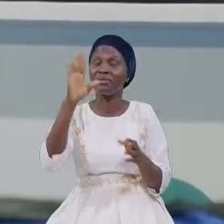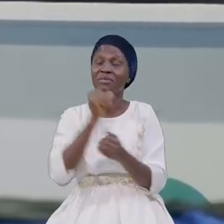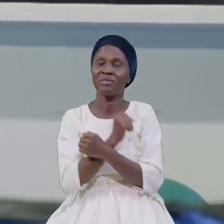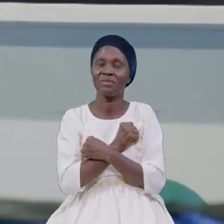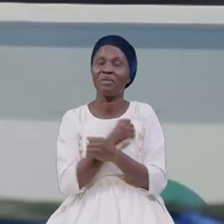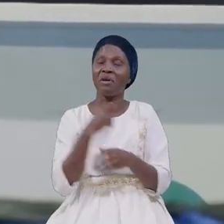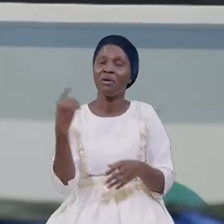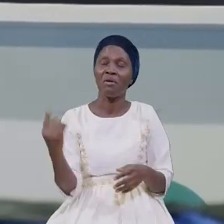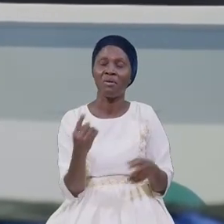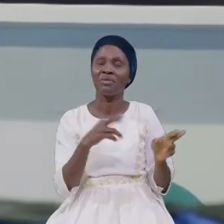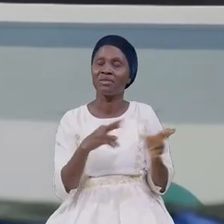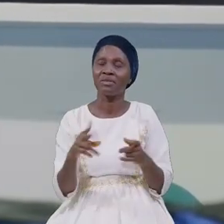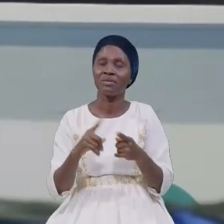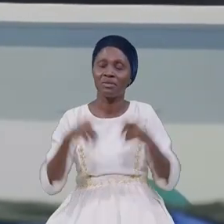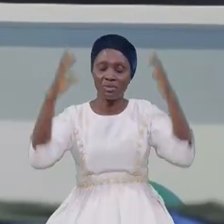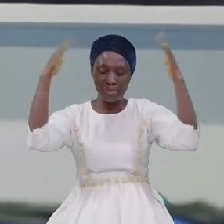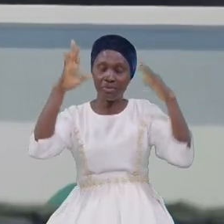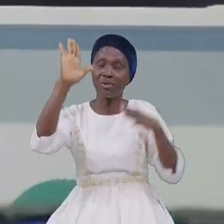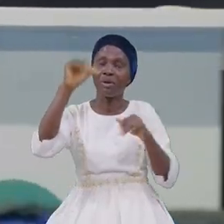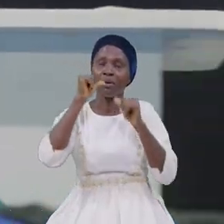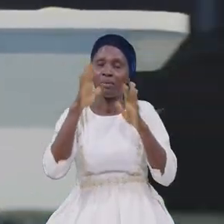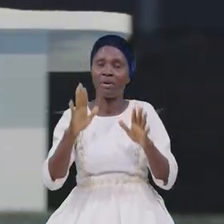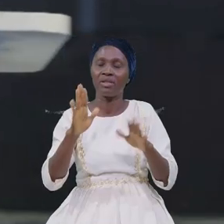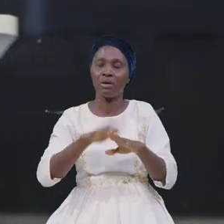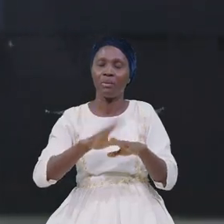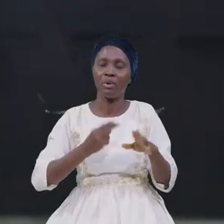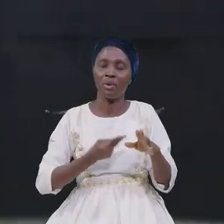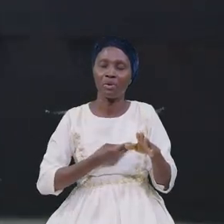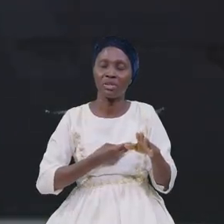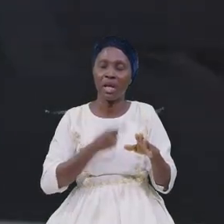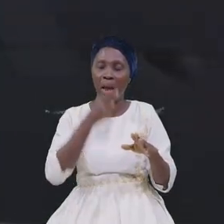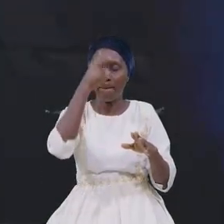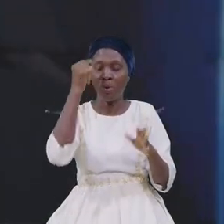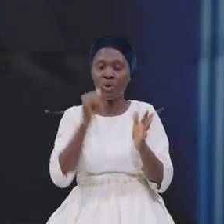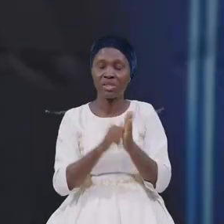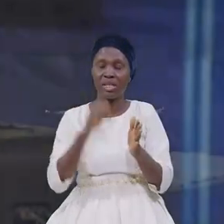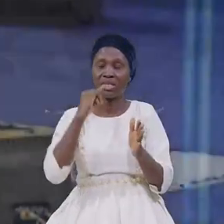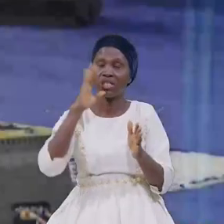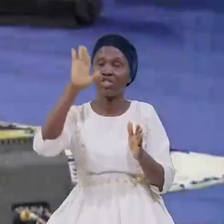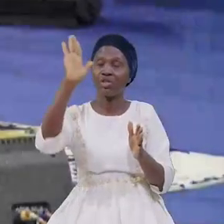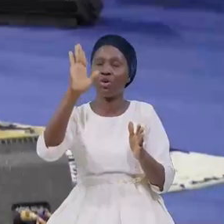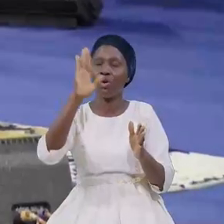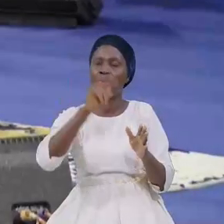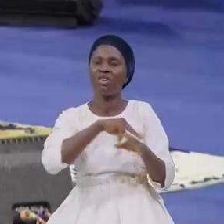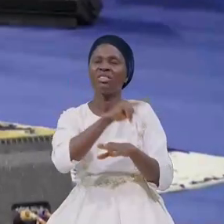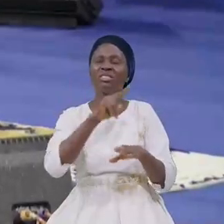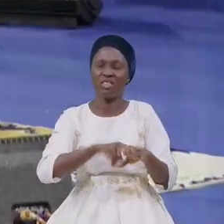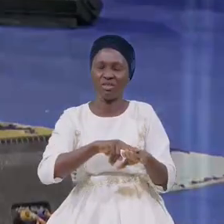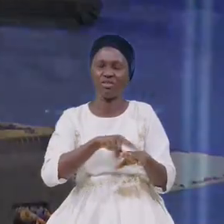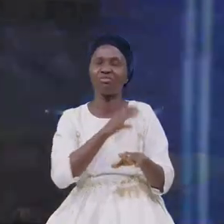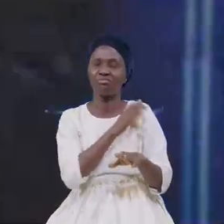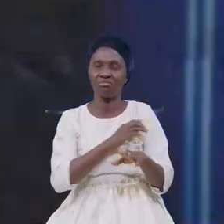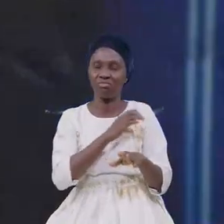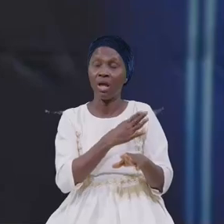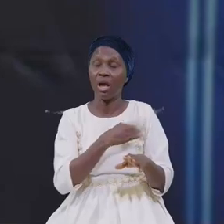à déverser ta bénédiction sur nous. Parce que c'est ta nature. Et nous sommes prêts maintenant